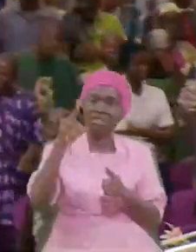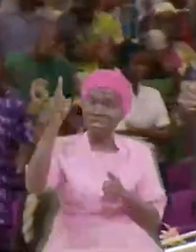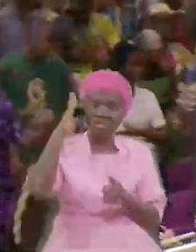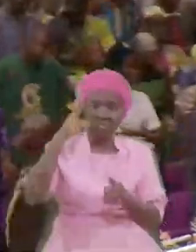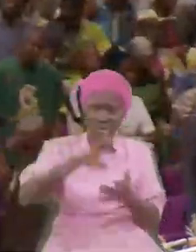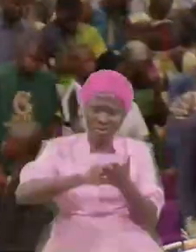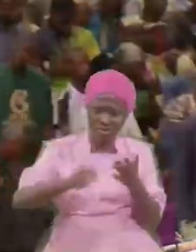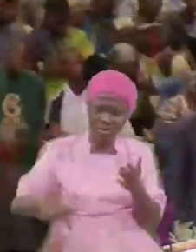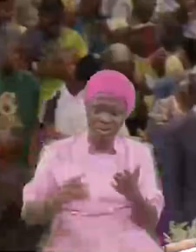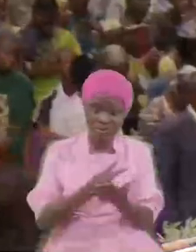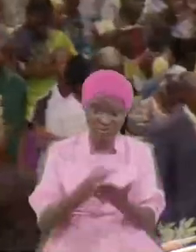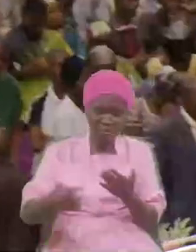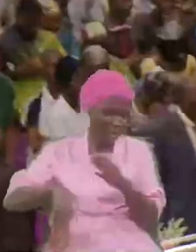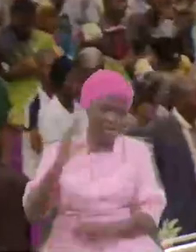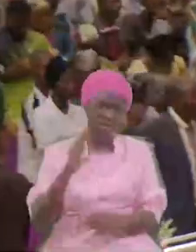succès.